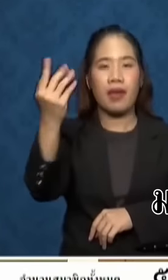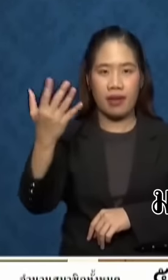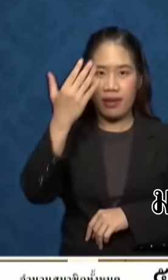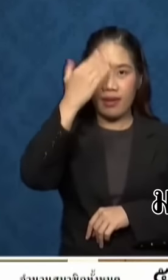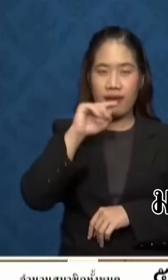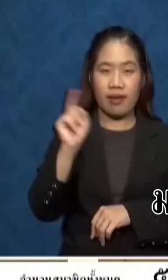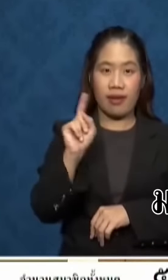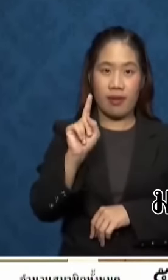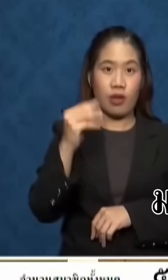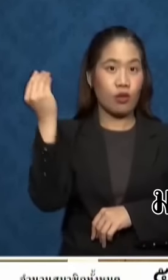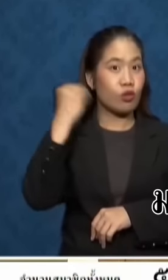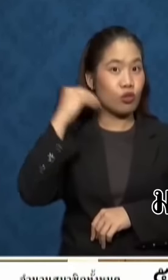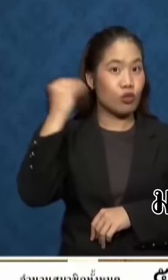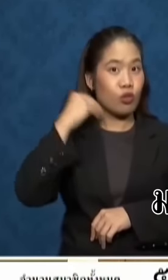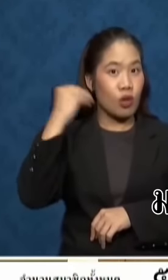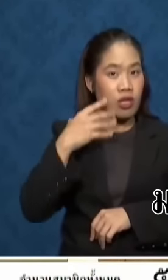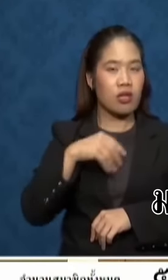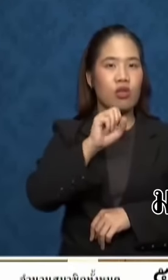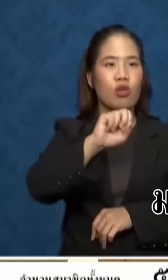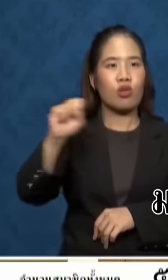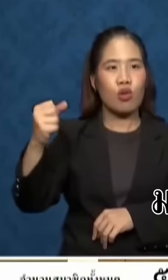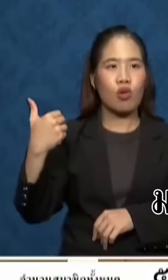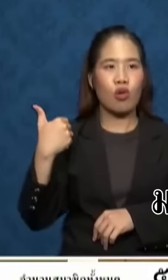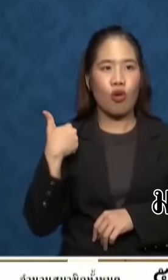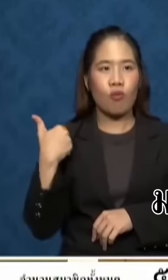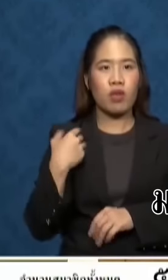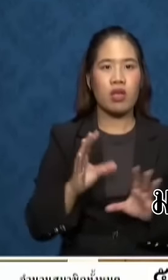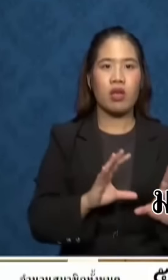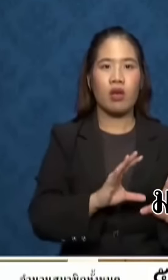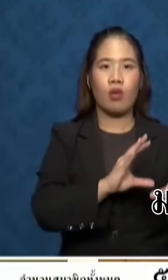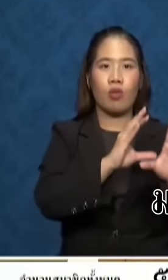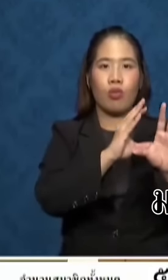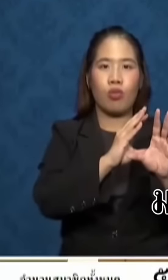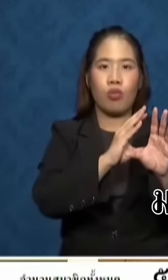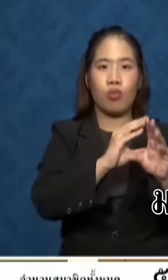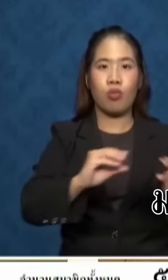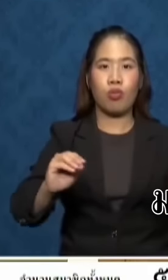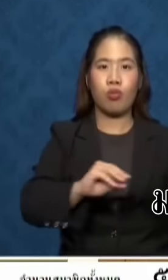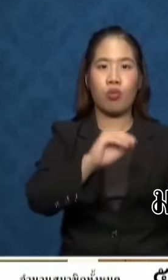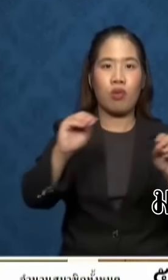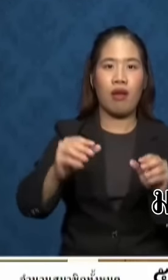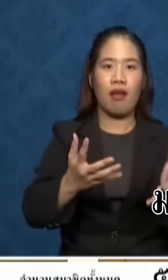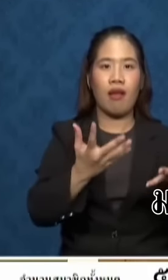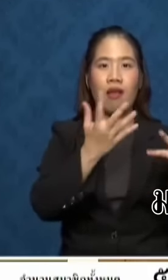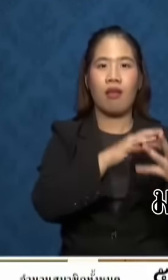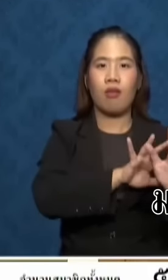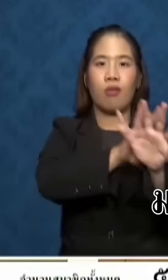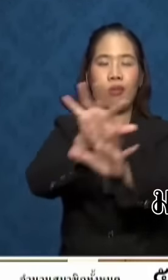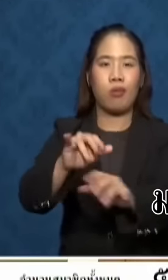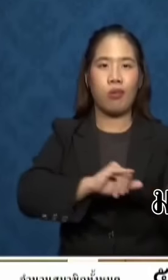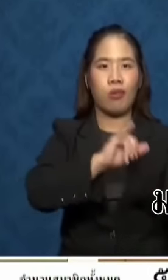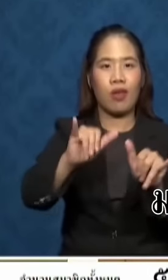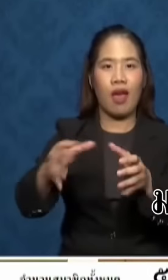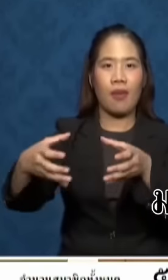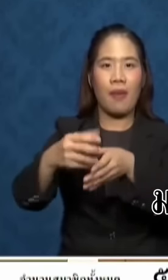เม ทุกวนนี้ก็สอ ๆ เองกะหลาย ไปอยภาคอื่น κάν่นเสีงภาánhเกน้ลไปเงย ๆ ทกวนรองอะไร ๆ